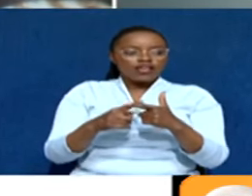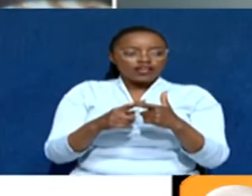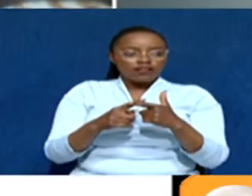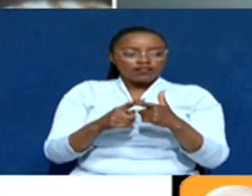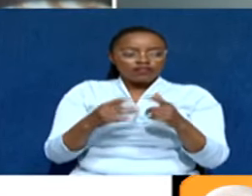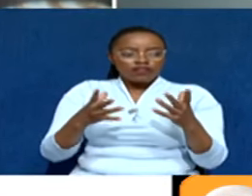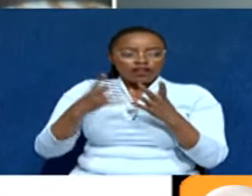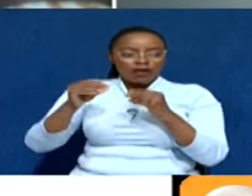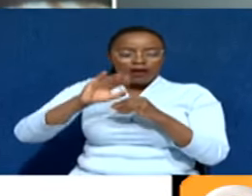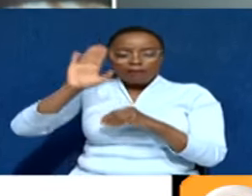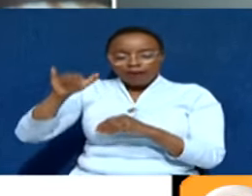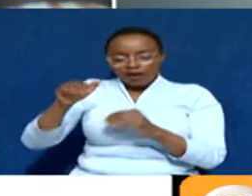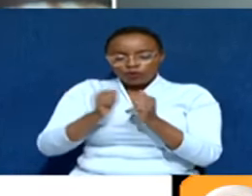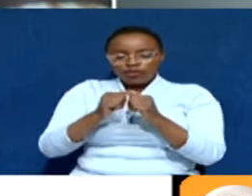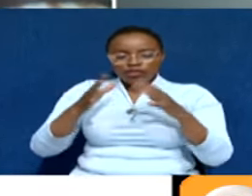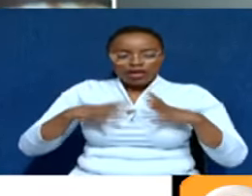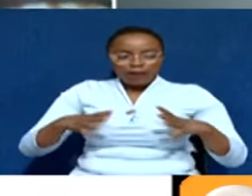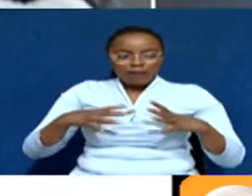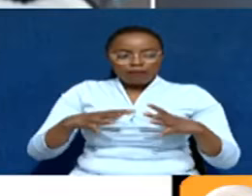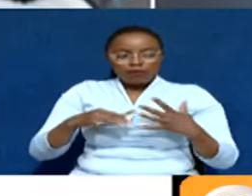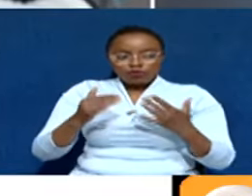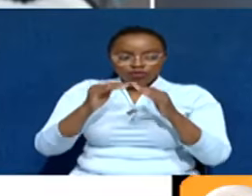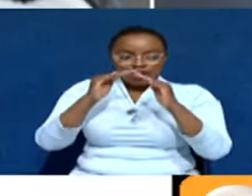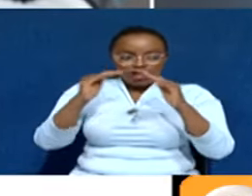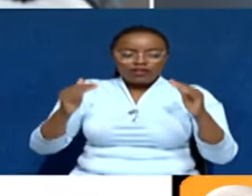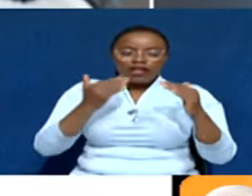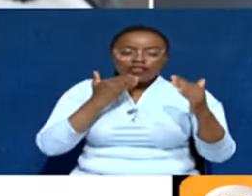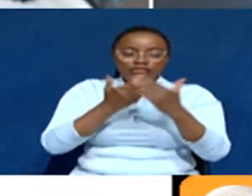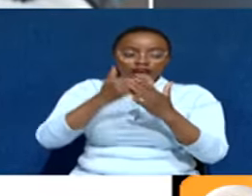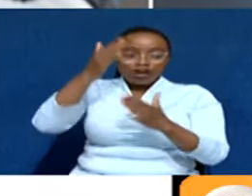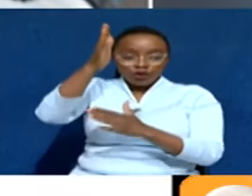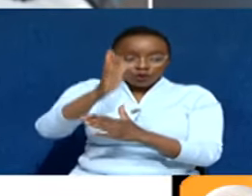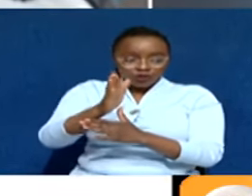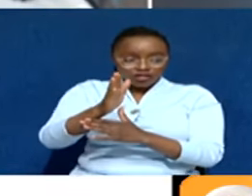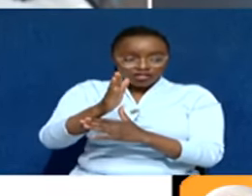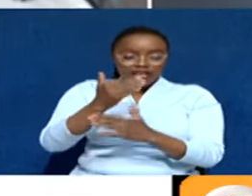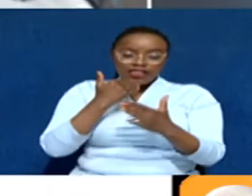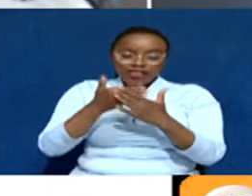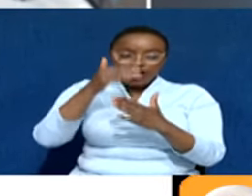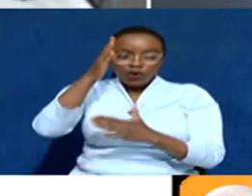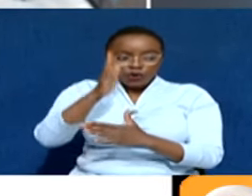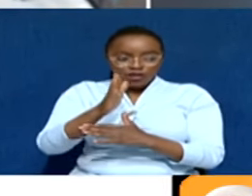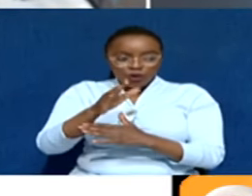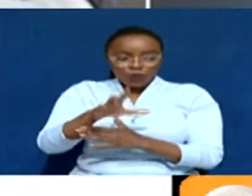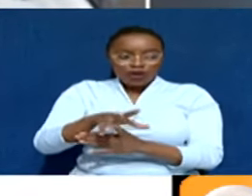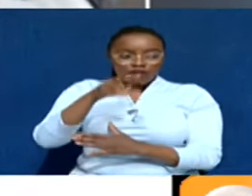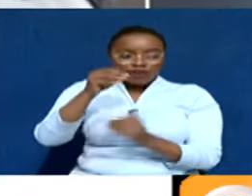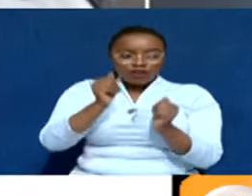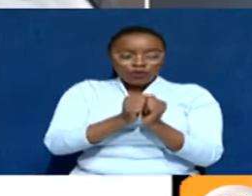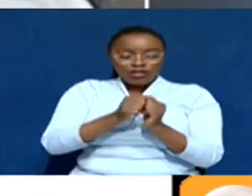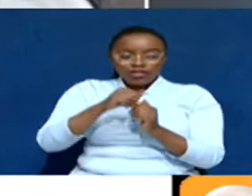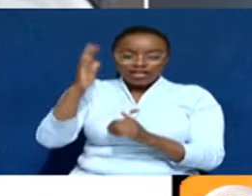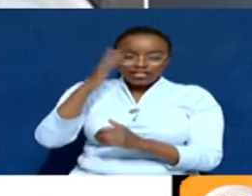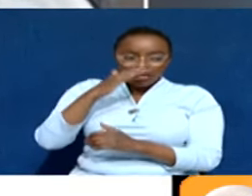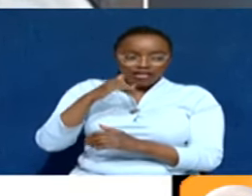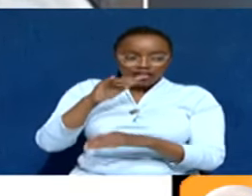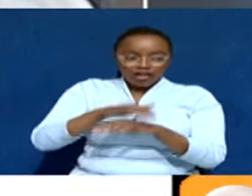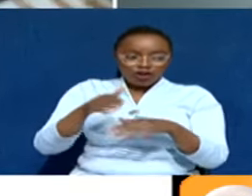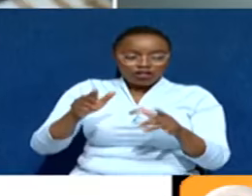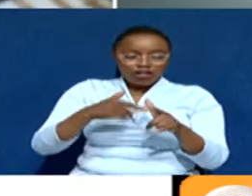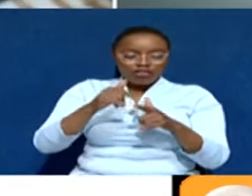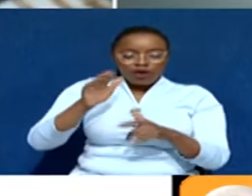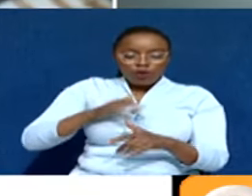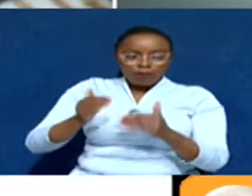Tuli have kurudi na huyo jamaa kwa nyumba. Kurudi naye kwa nyumba, thank God. Just thank God, tulipatana na takataka kwa mlango. So mama